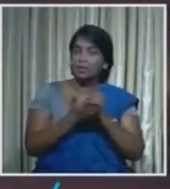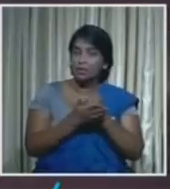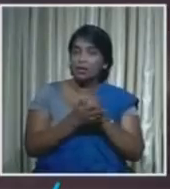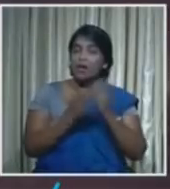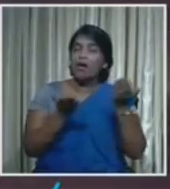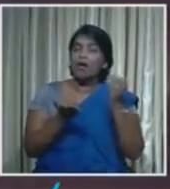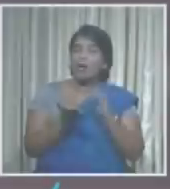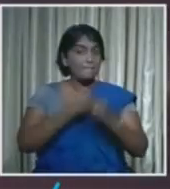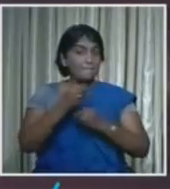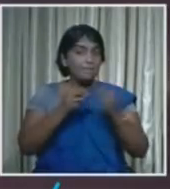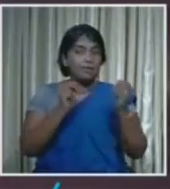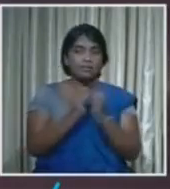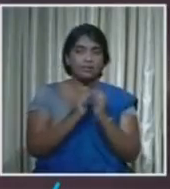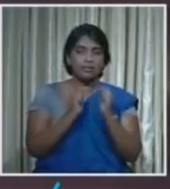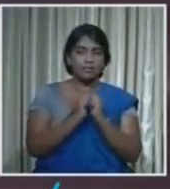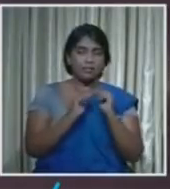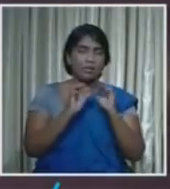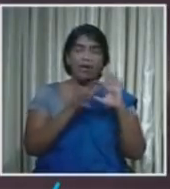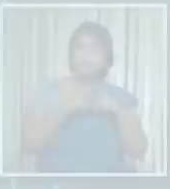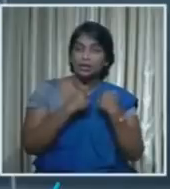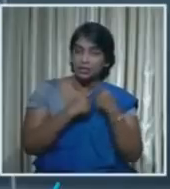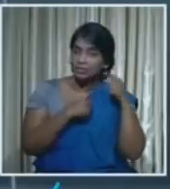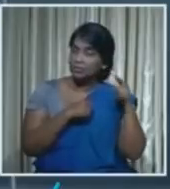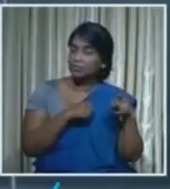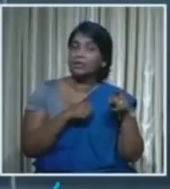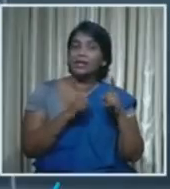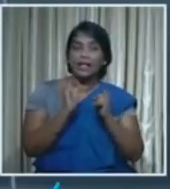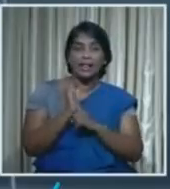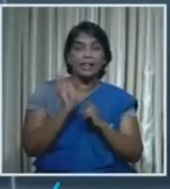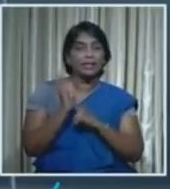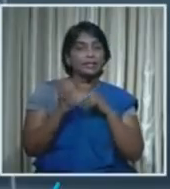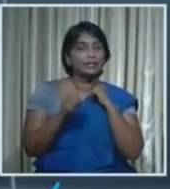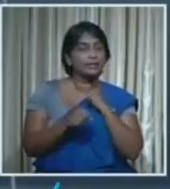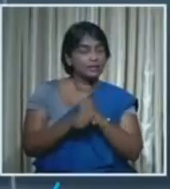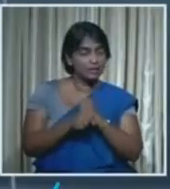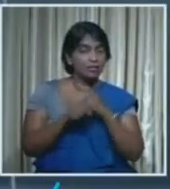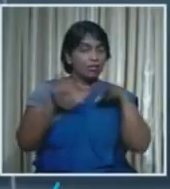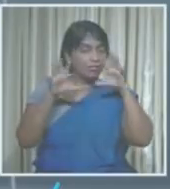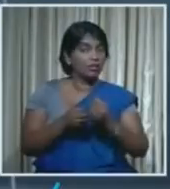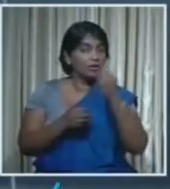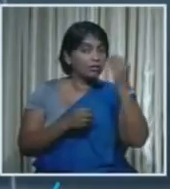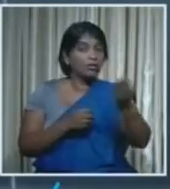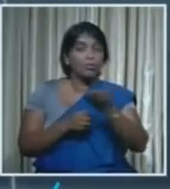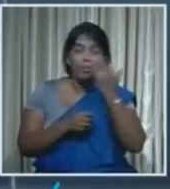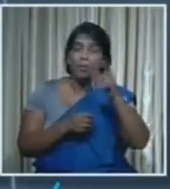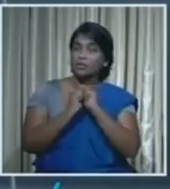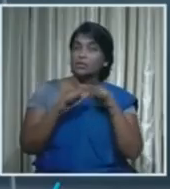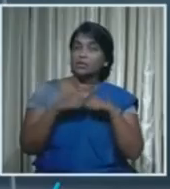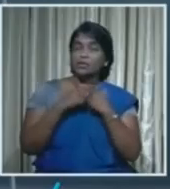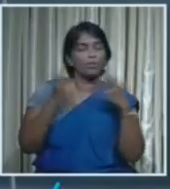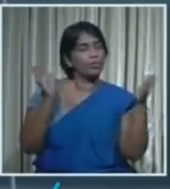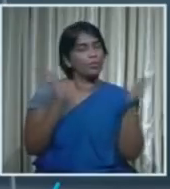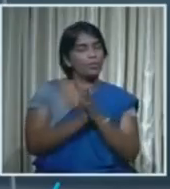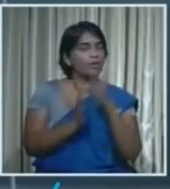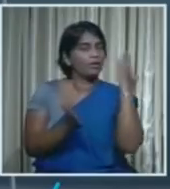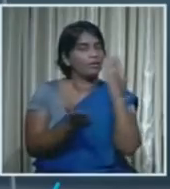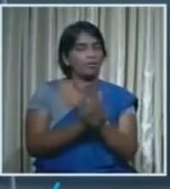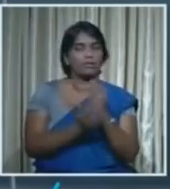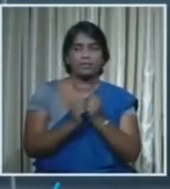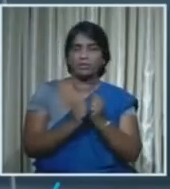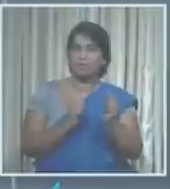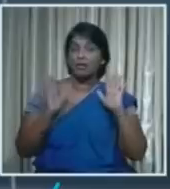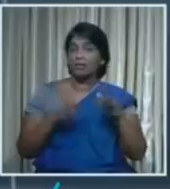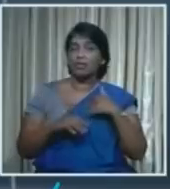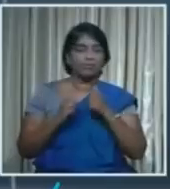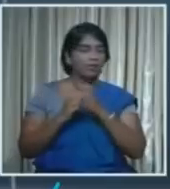සමූහයම නඩත්තු කරලා කවුල් ව්‍යාපාරයක් ආරම්භ කරන එක LNG ඒකාධිකාරය ලබා දීම පුළුවන් නම් කරන්න අපි ඒක කරන්න දෙන්නේ නැහැ මේ නවත්වීම සඳහා කළ හැකි සෑම